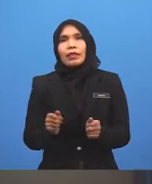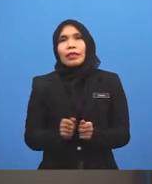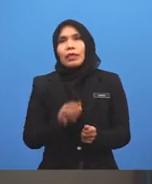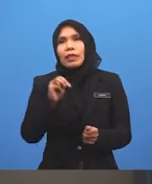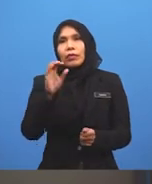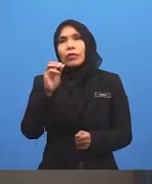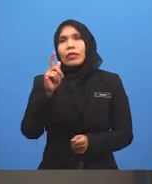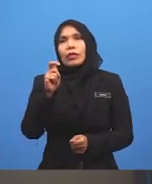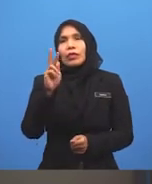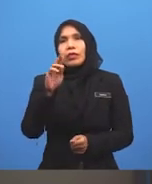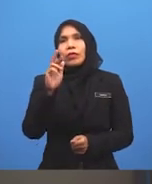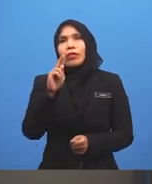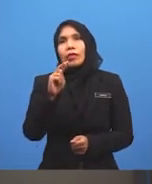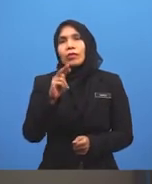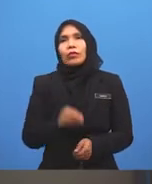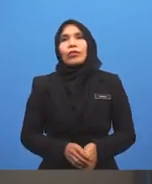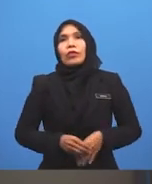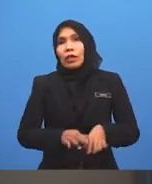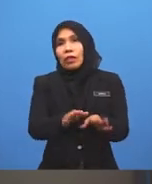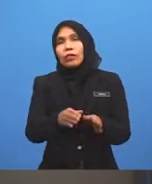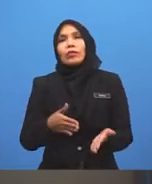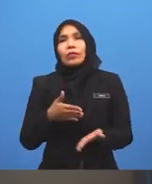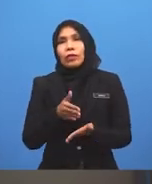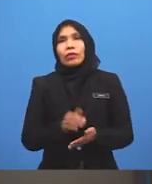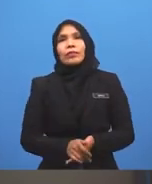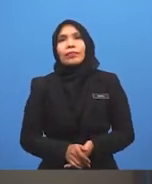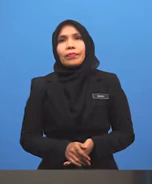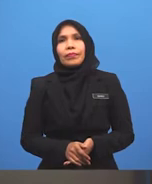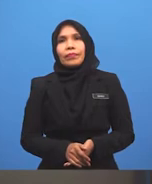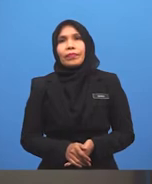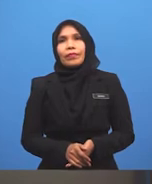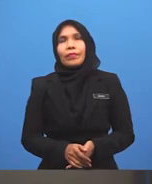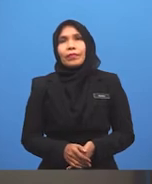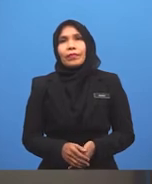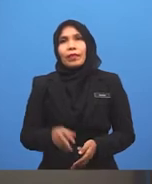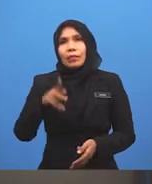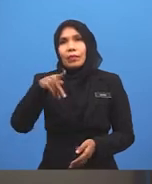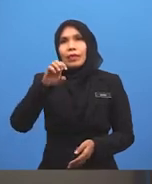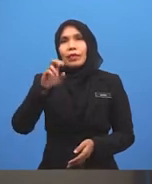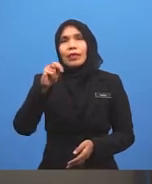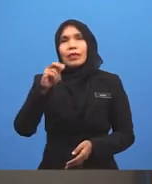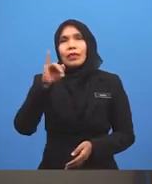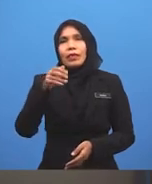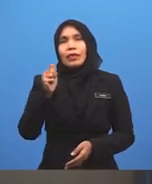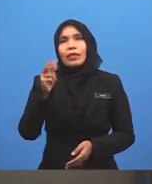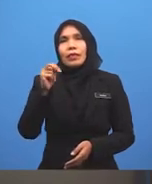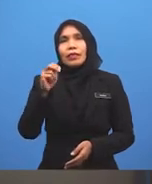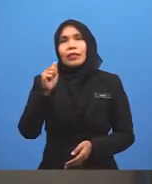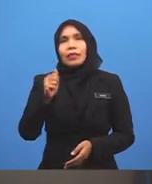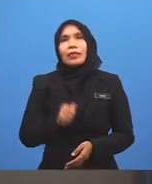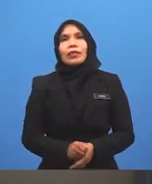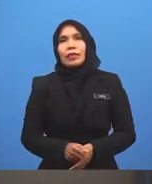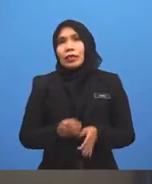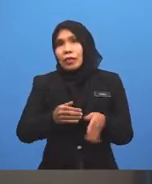terus. Manakala, pada hari ini, murid-murid diperkenalkan pula dengan penjana arus terus.